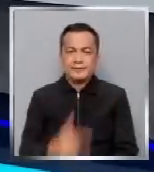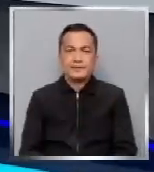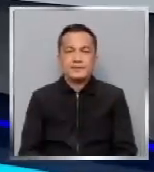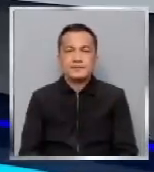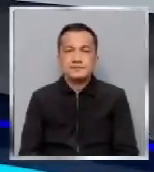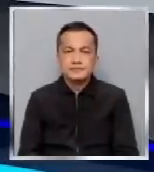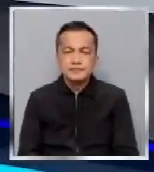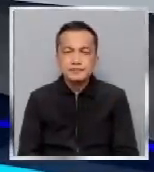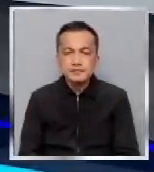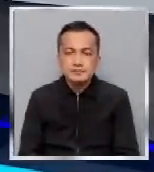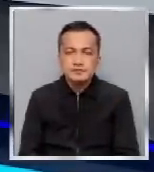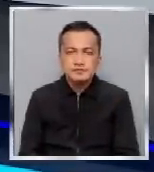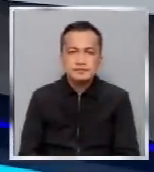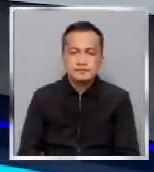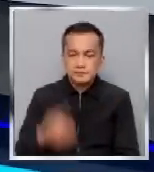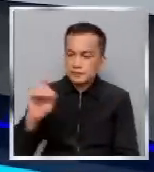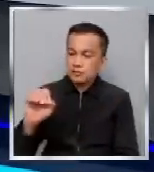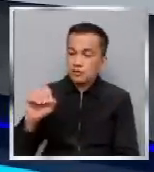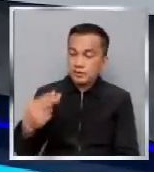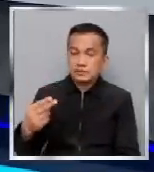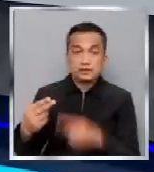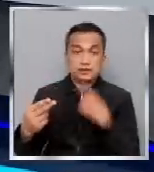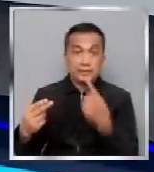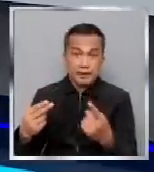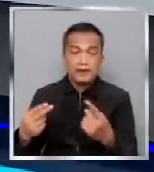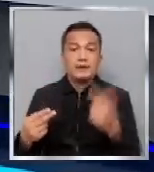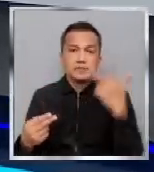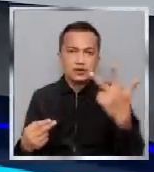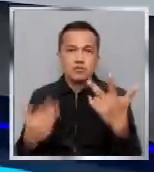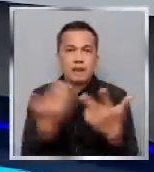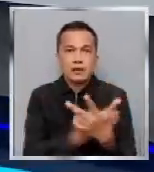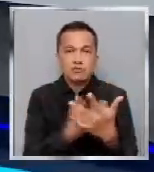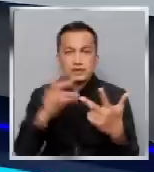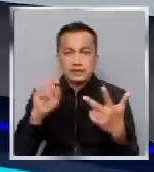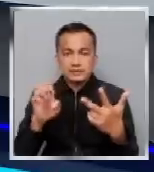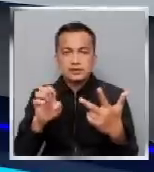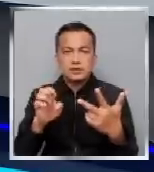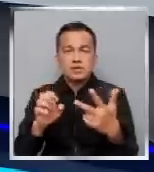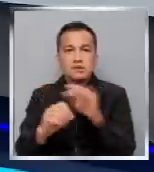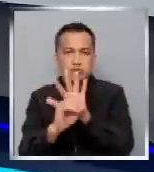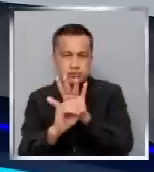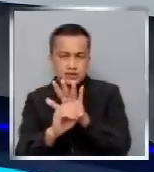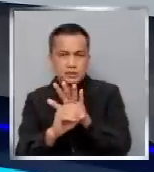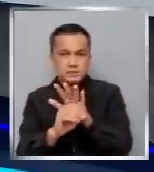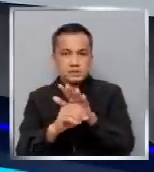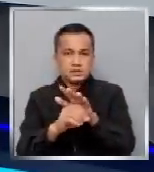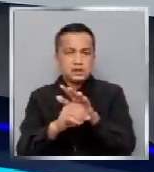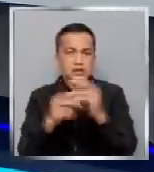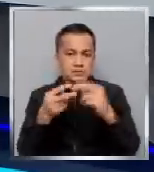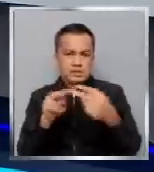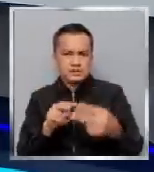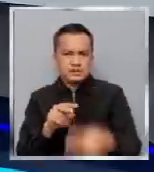Kinumpirma ng Department of Health na may 3 bagong kaso sa bansa ng mas nakakahawang Omicron subvariant na